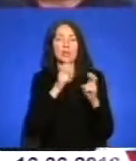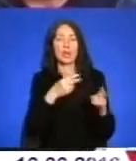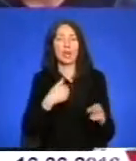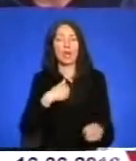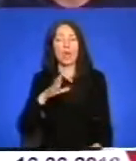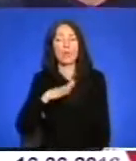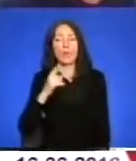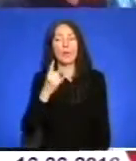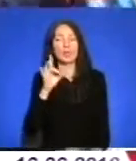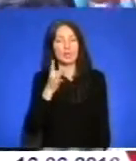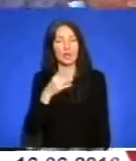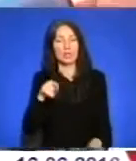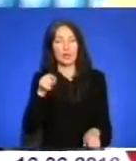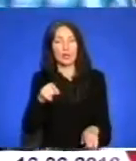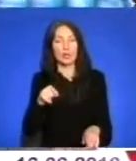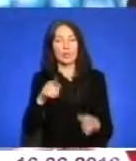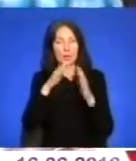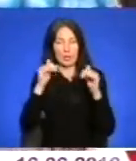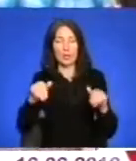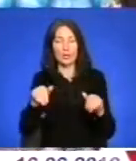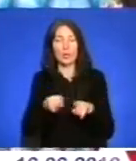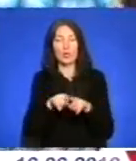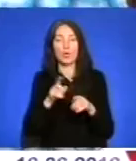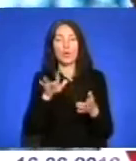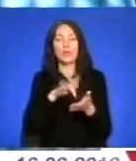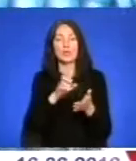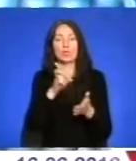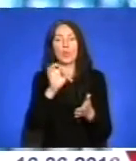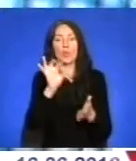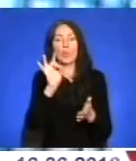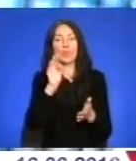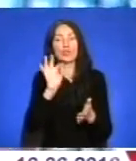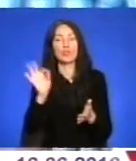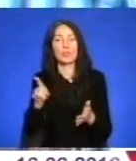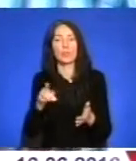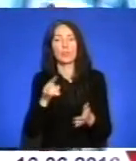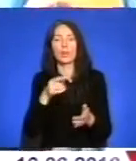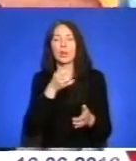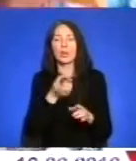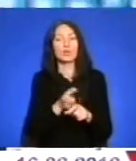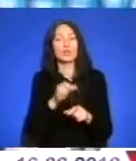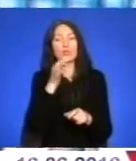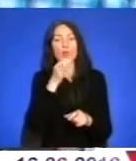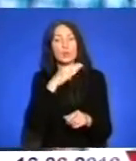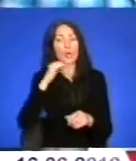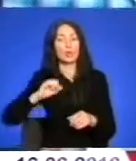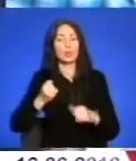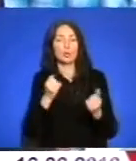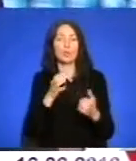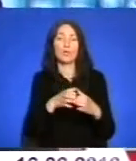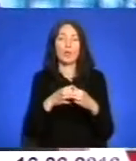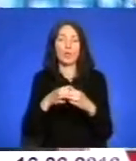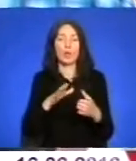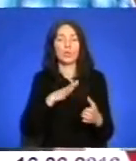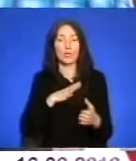разу в цьому самому таборі в місті Борщові. Мені дуже там сподобалось, там багато друзів, дуже мила компанія